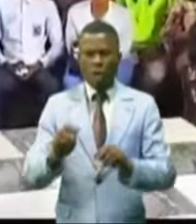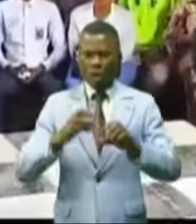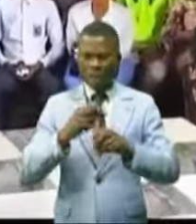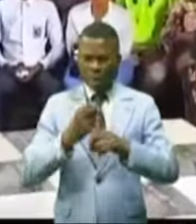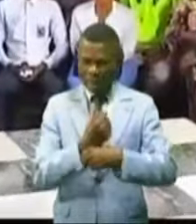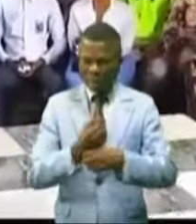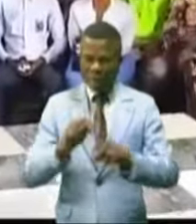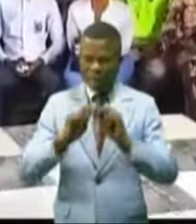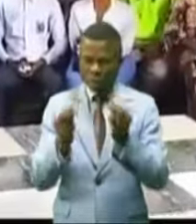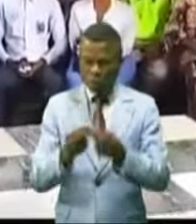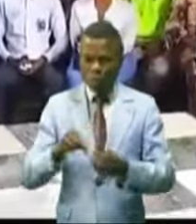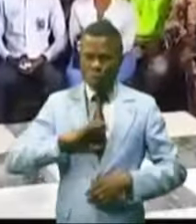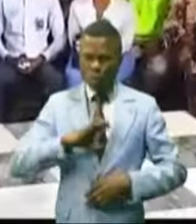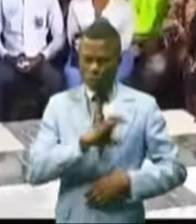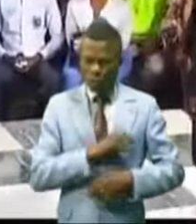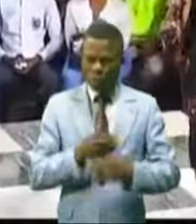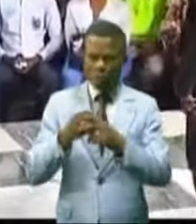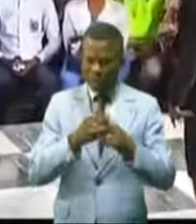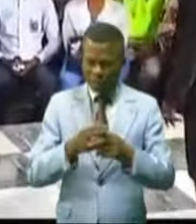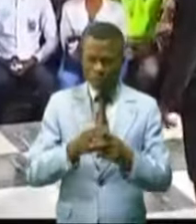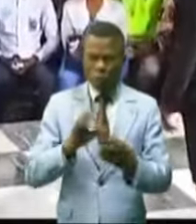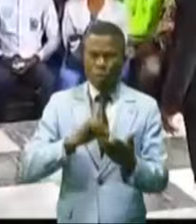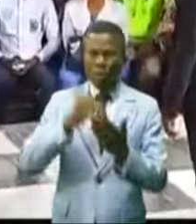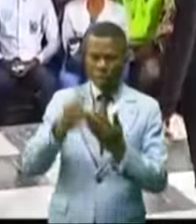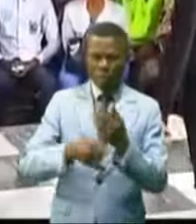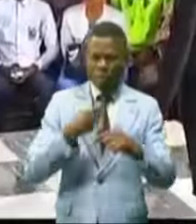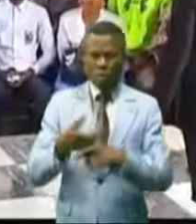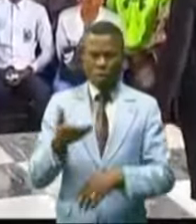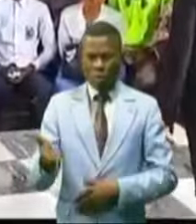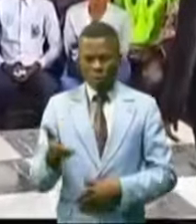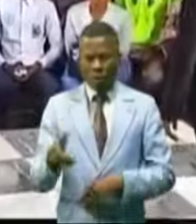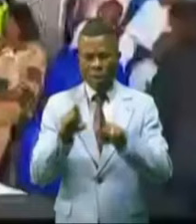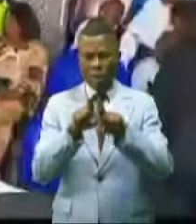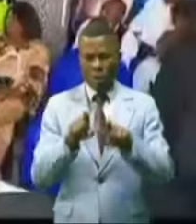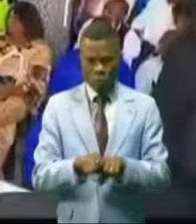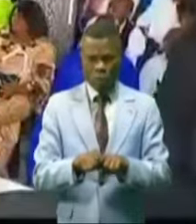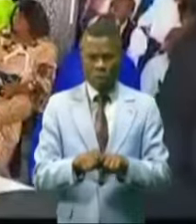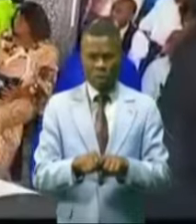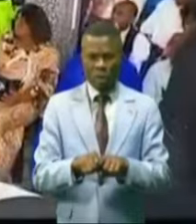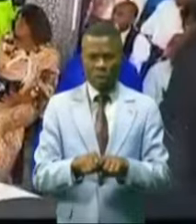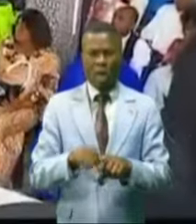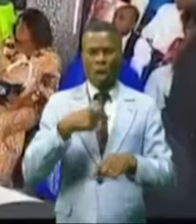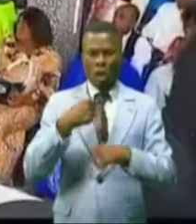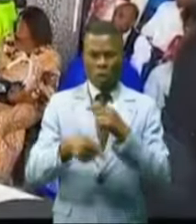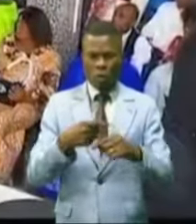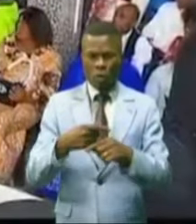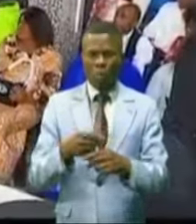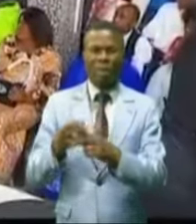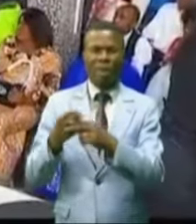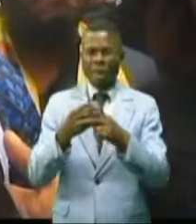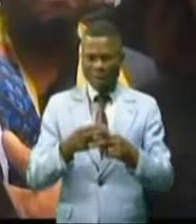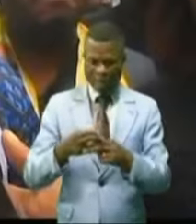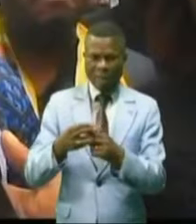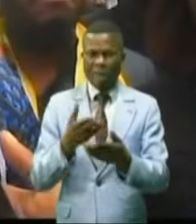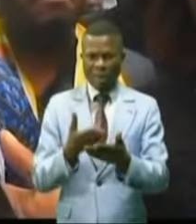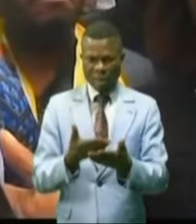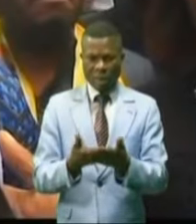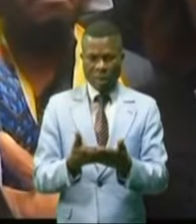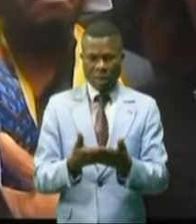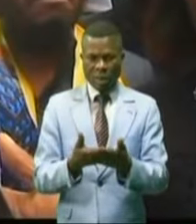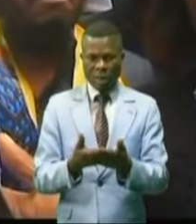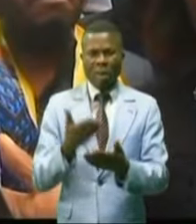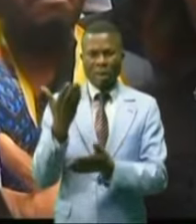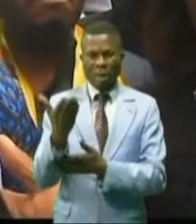pour lutter contre le Kuruna. Il faut également penser à la sécurité et